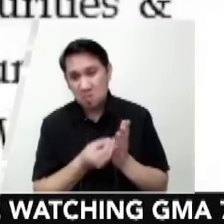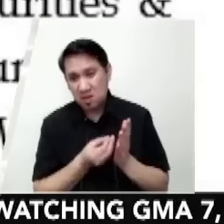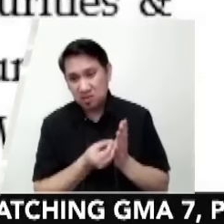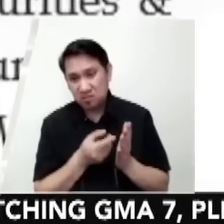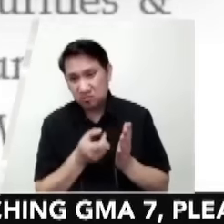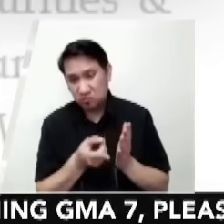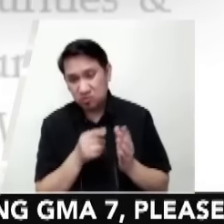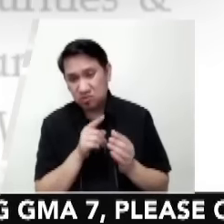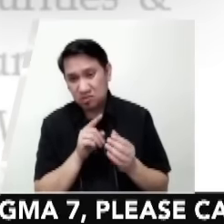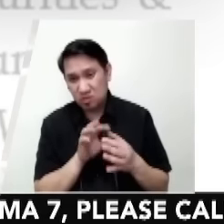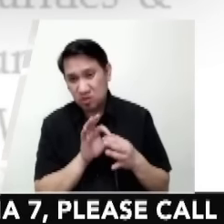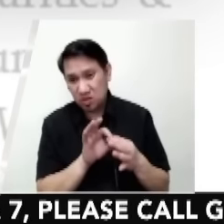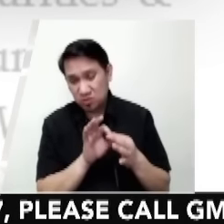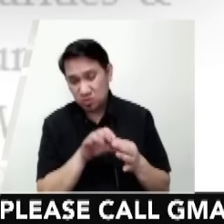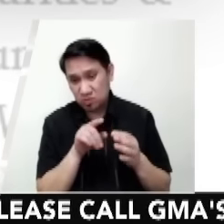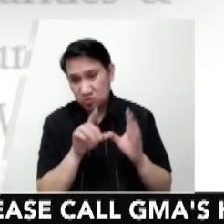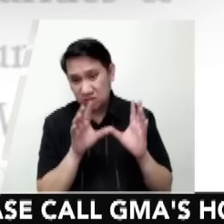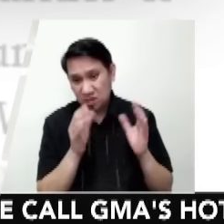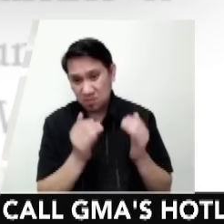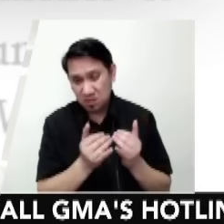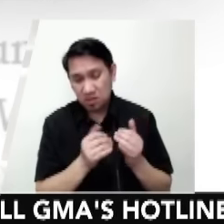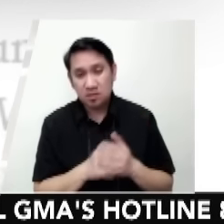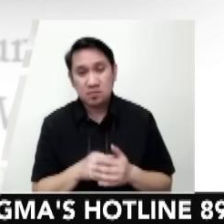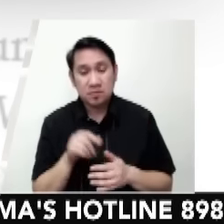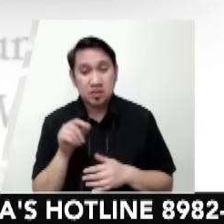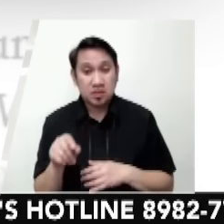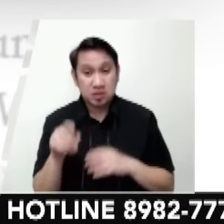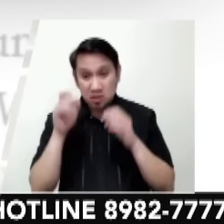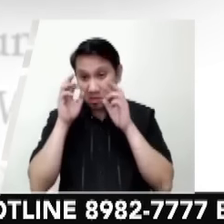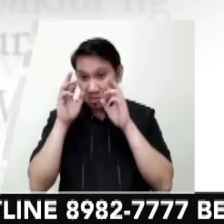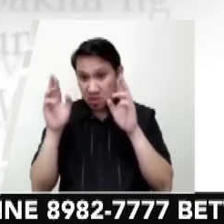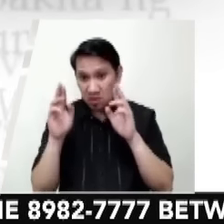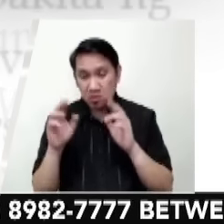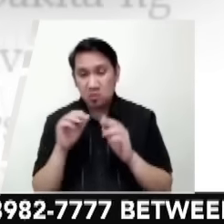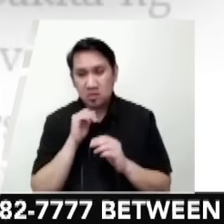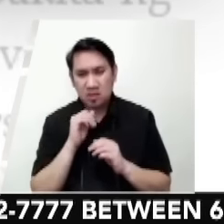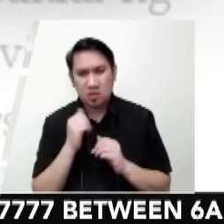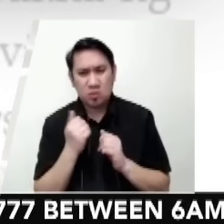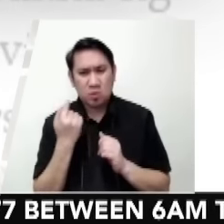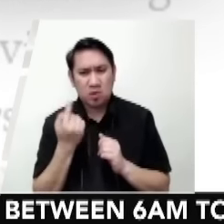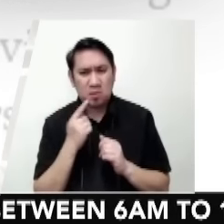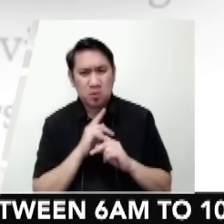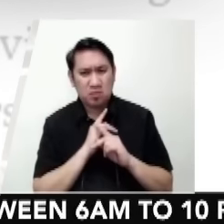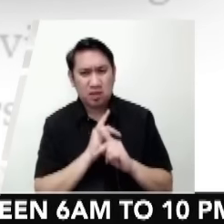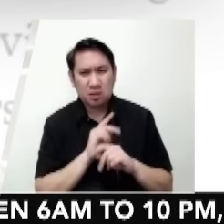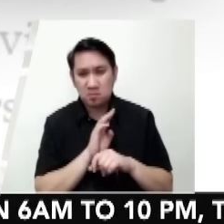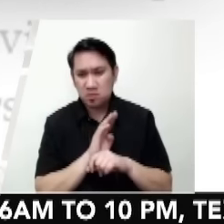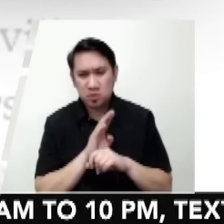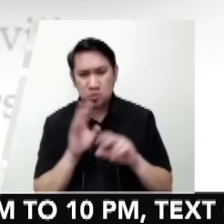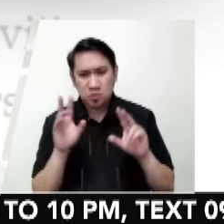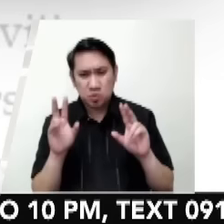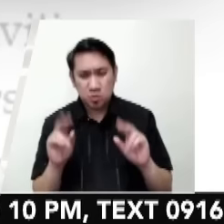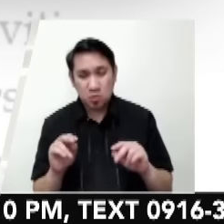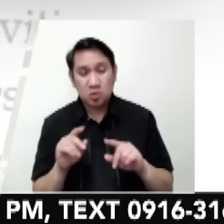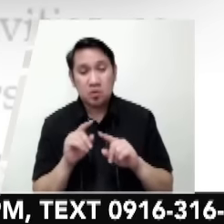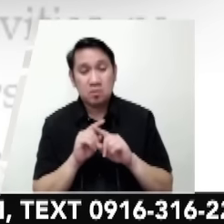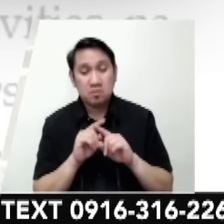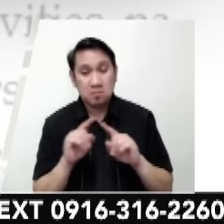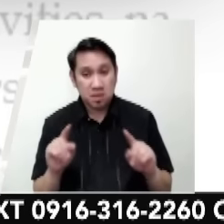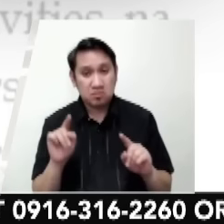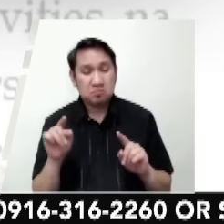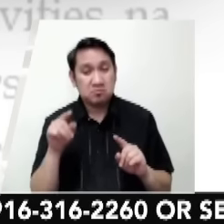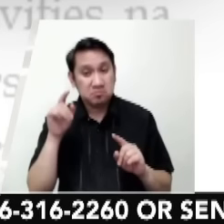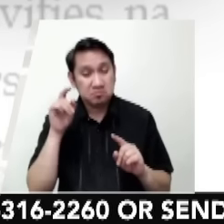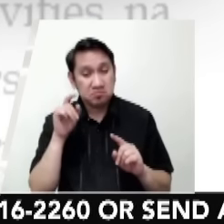aligasyon. Hindi umano siya tumakbo para protektahan ng personal na interes sa negosyo. At kaugnay ng mga akusasyon ng PAOK, iginiit niya ang kulang ang mga